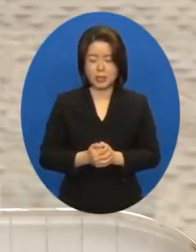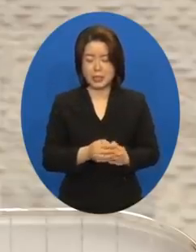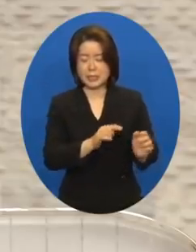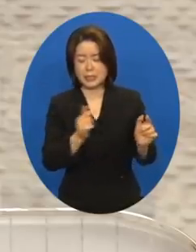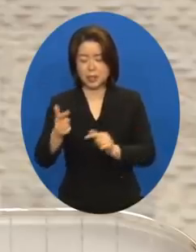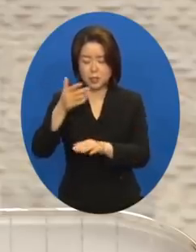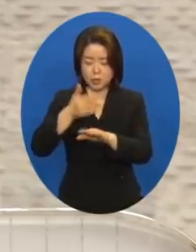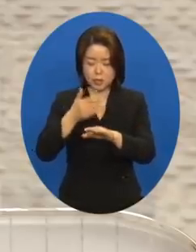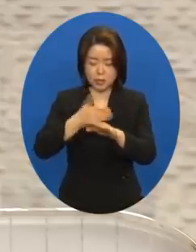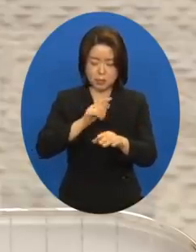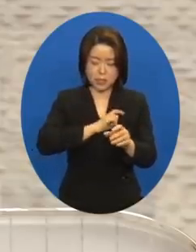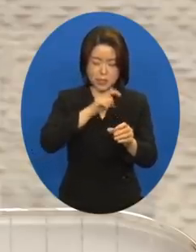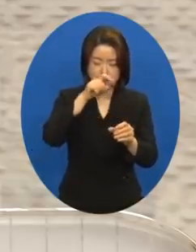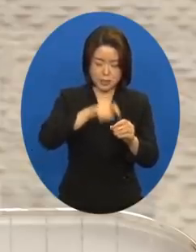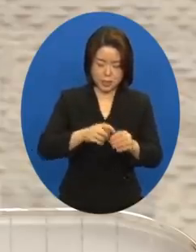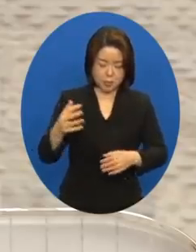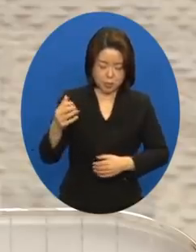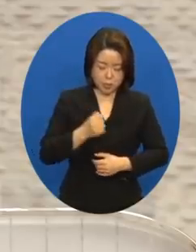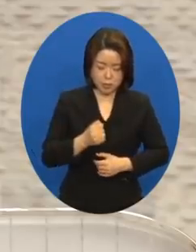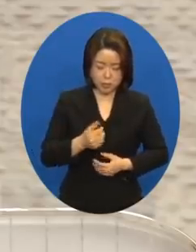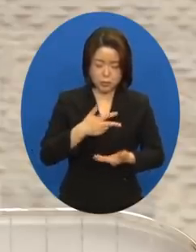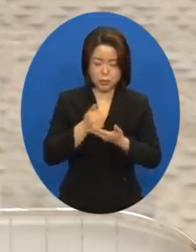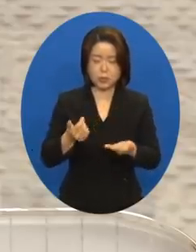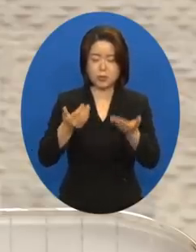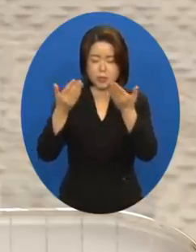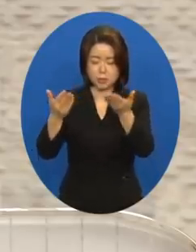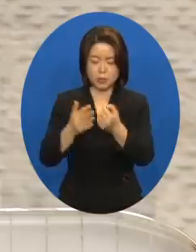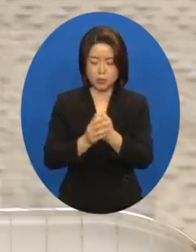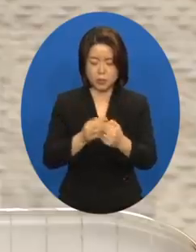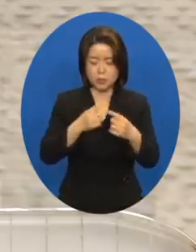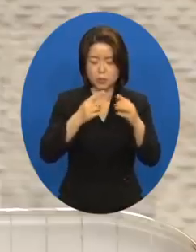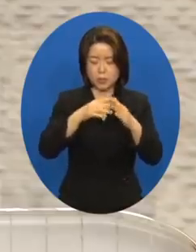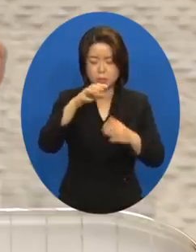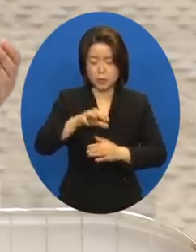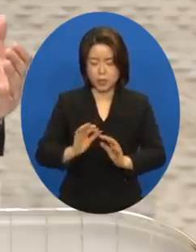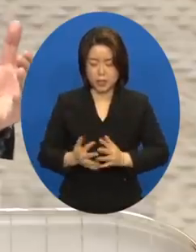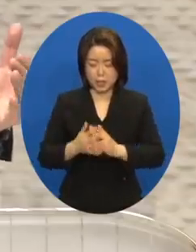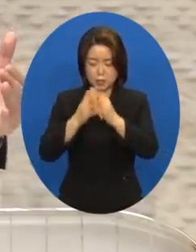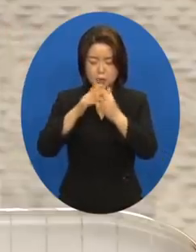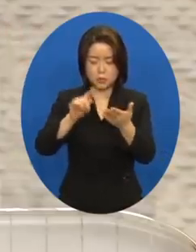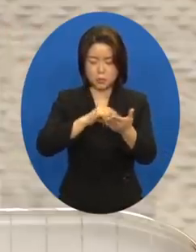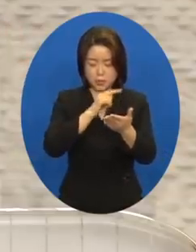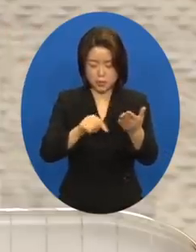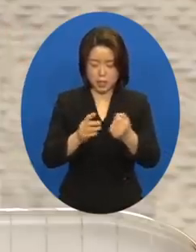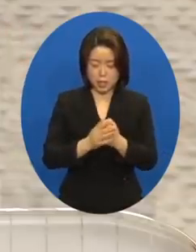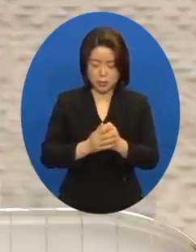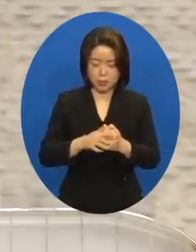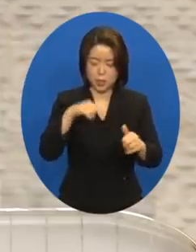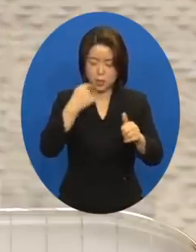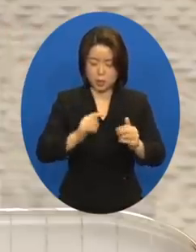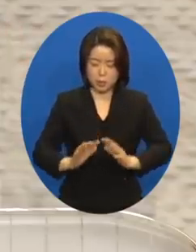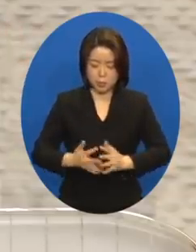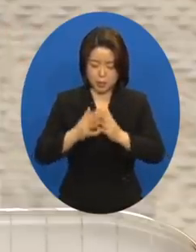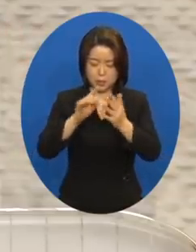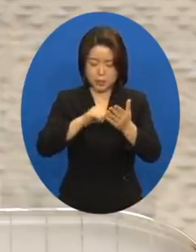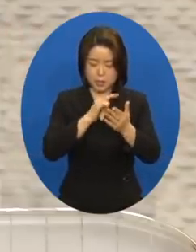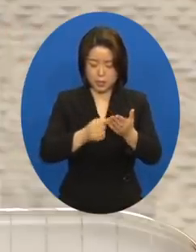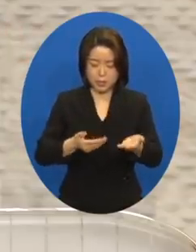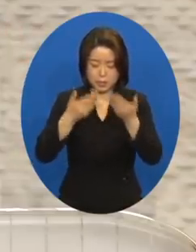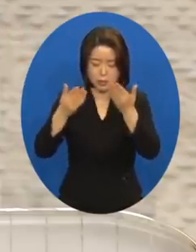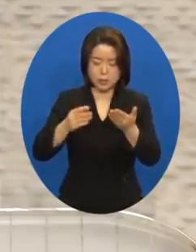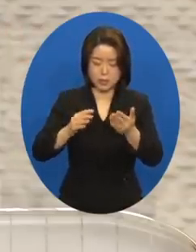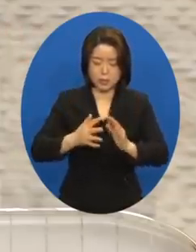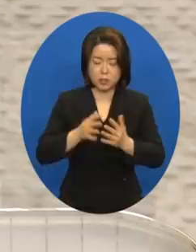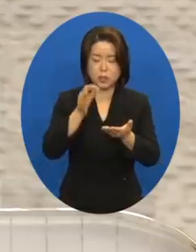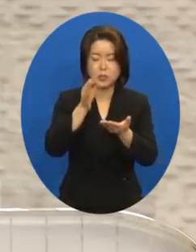감사의 제목으로 주님께 드리며 교회 건축비 상황과 * 광 건축을 위해 드리는 건축 원금과